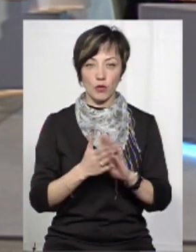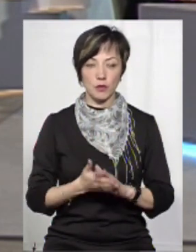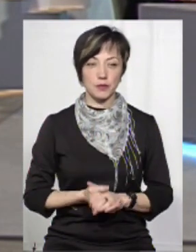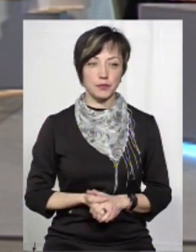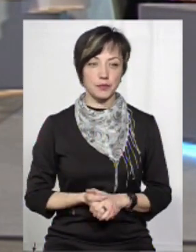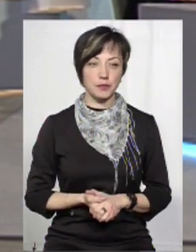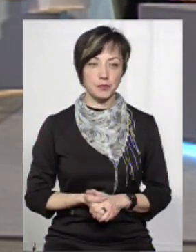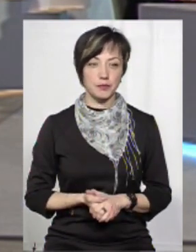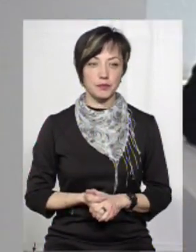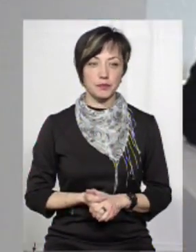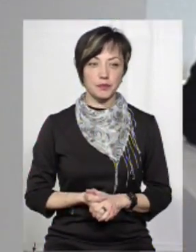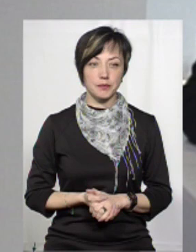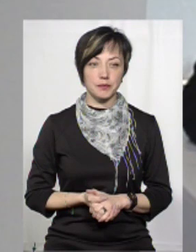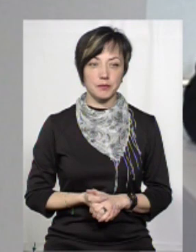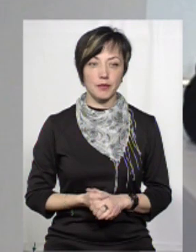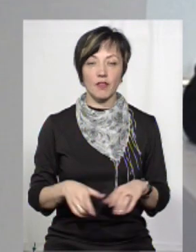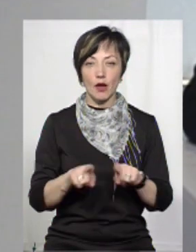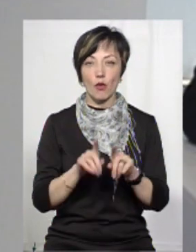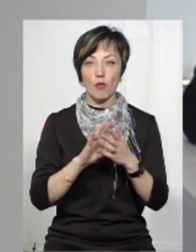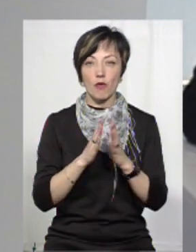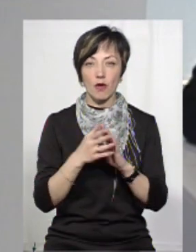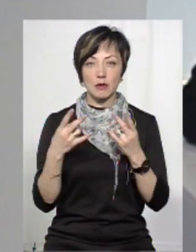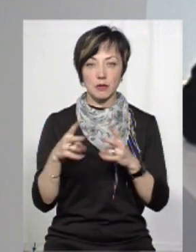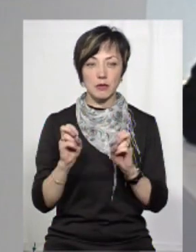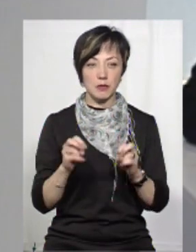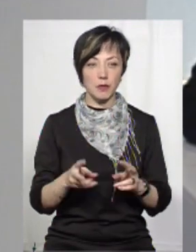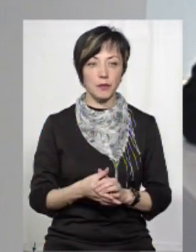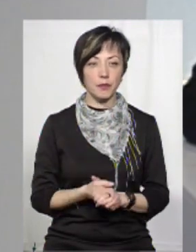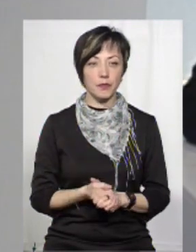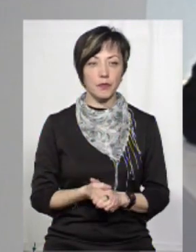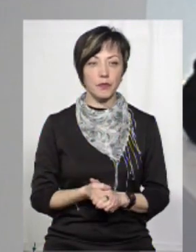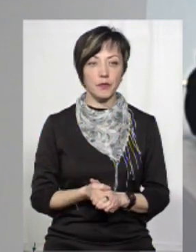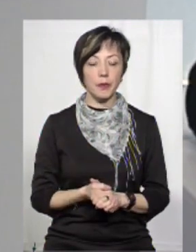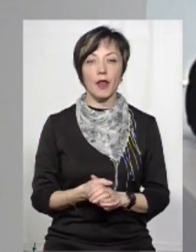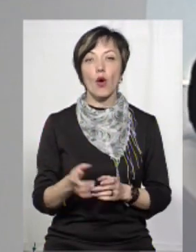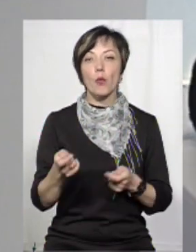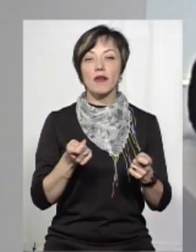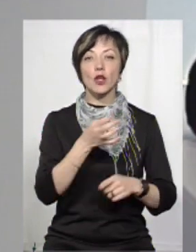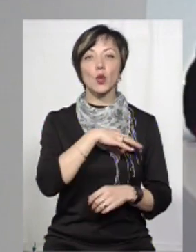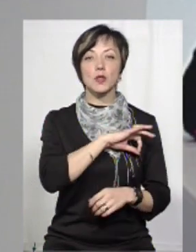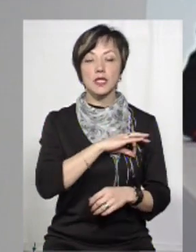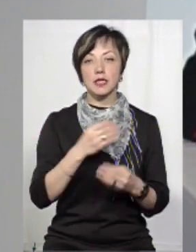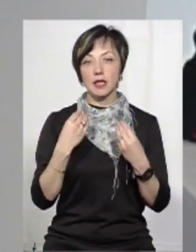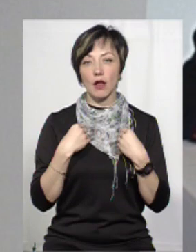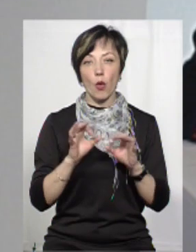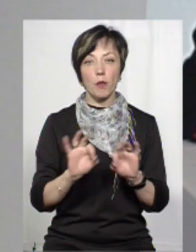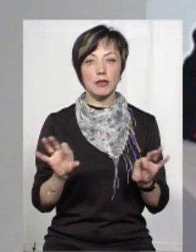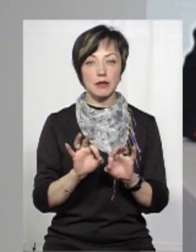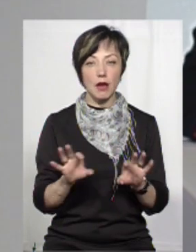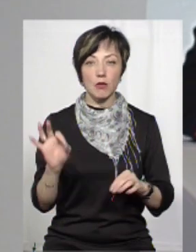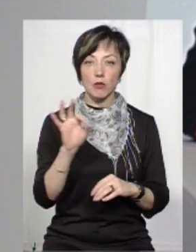при таких погодних умовах. В таких умовах, які несуть небезпеку. В управлінні юстиції нам надали